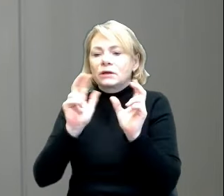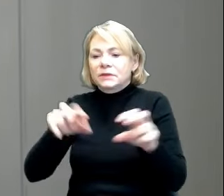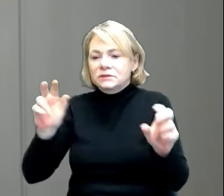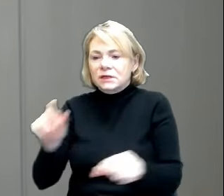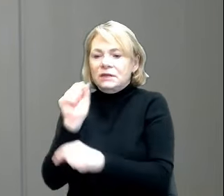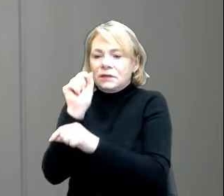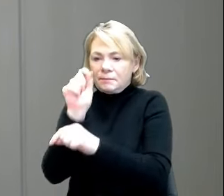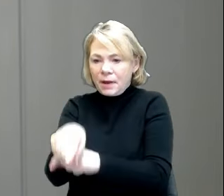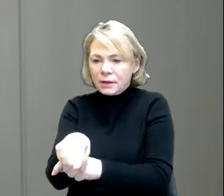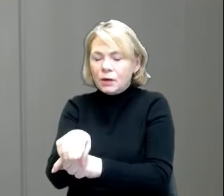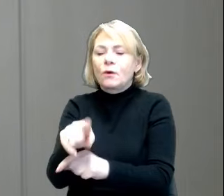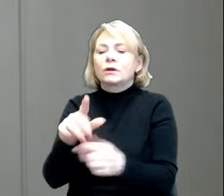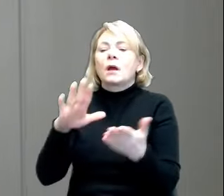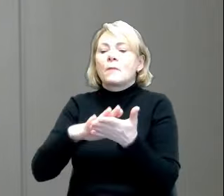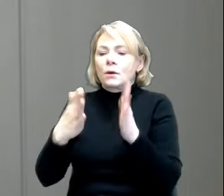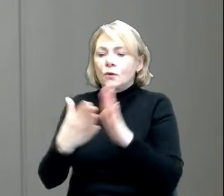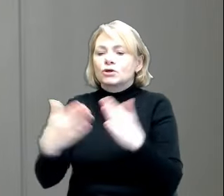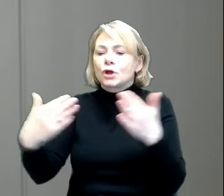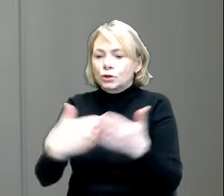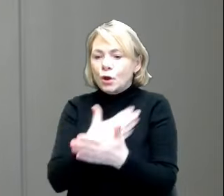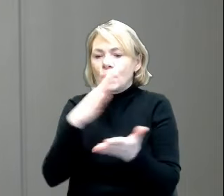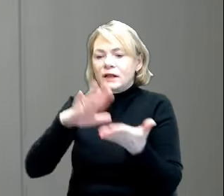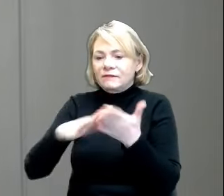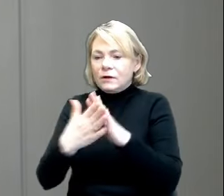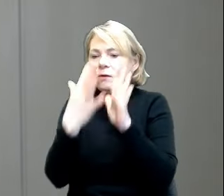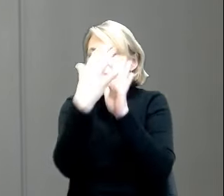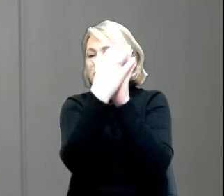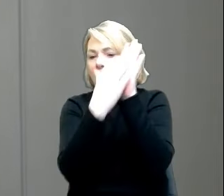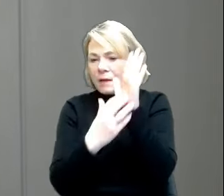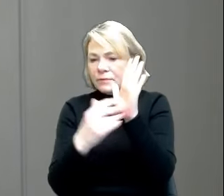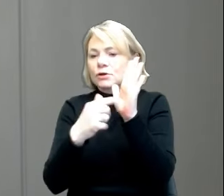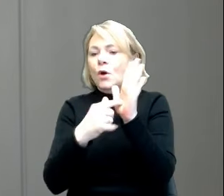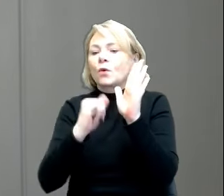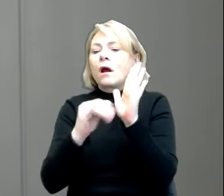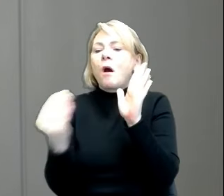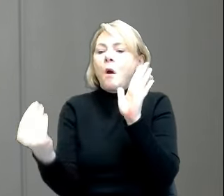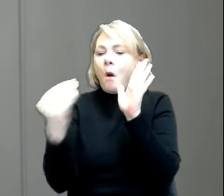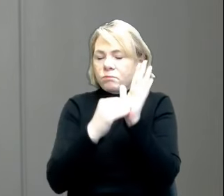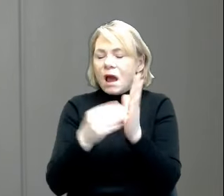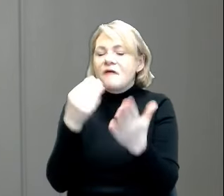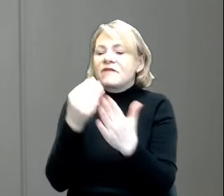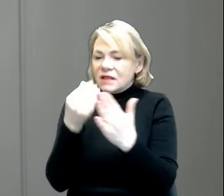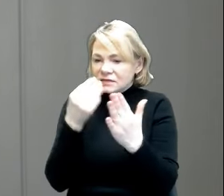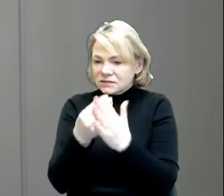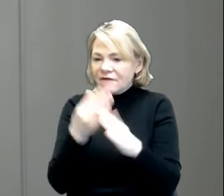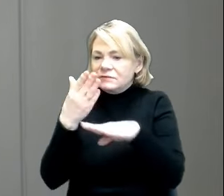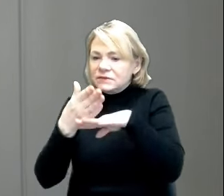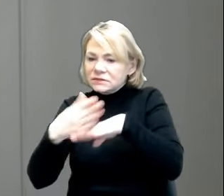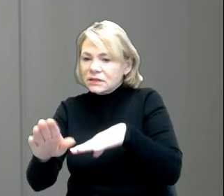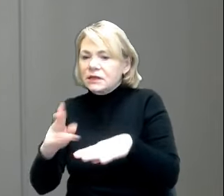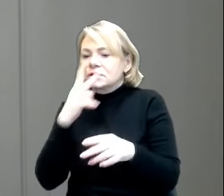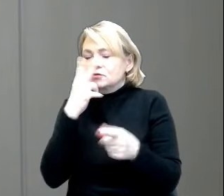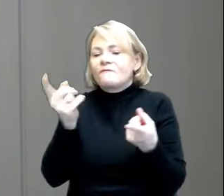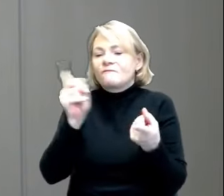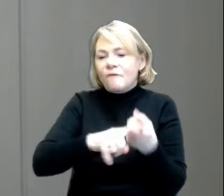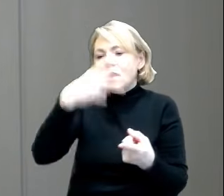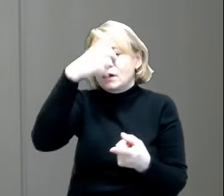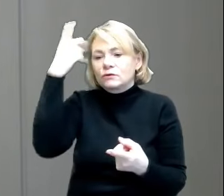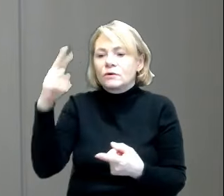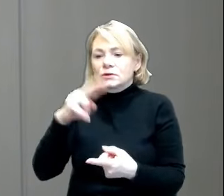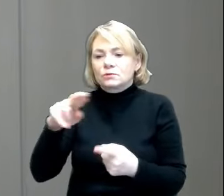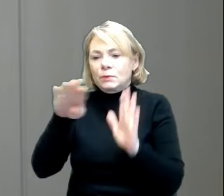naują tvarkos aprašą kuriame finansavimas turi būt skirtas taip kaip nurodo lietuvos respublikos teisės aktai